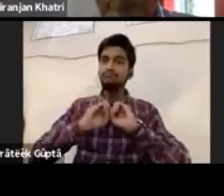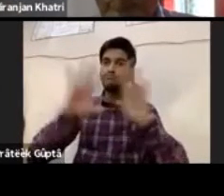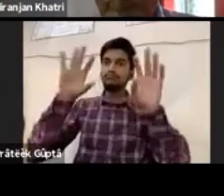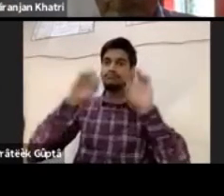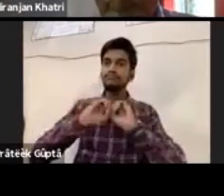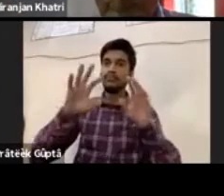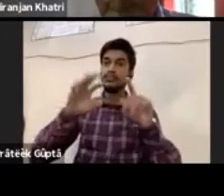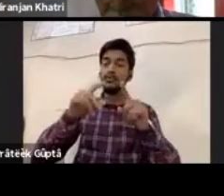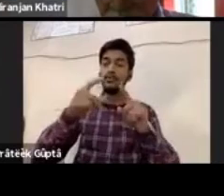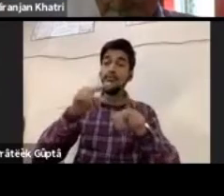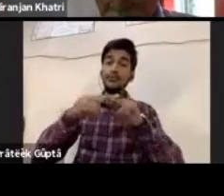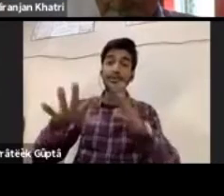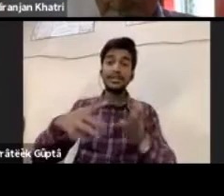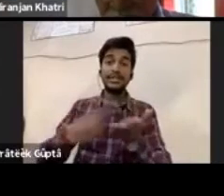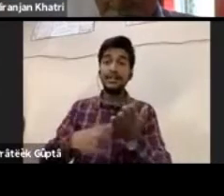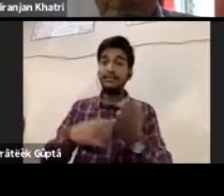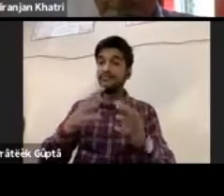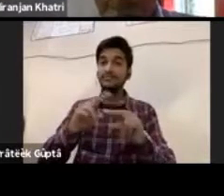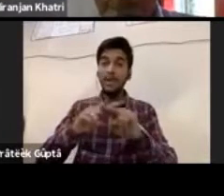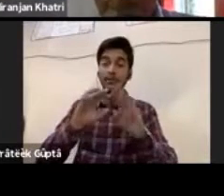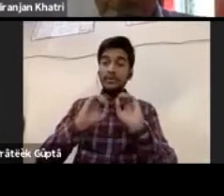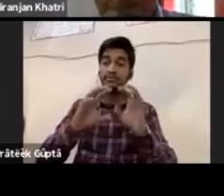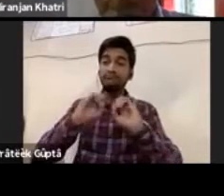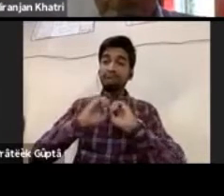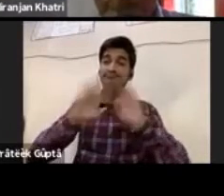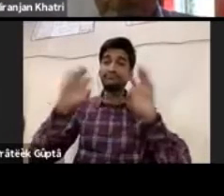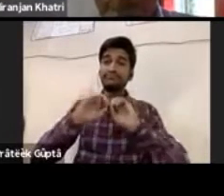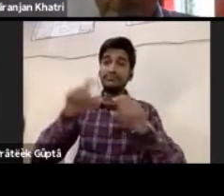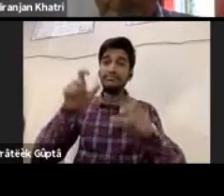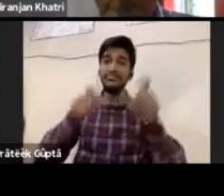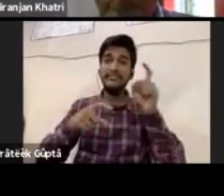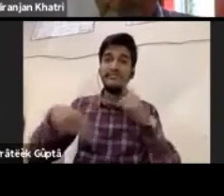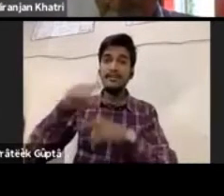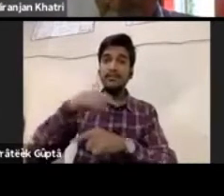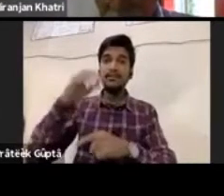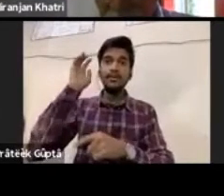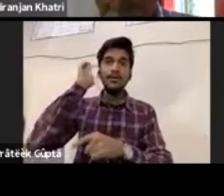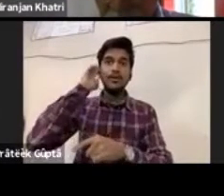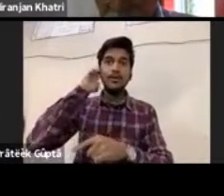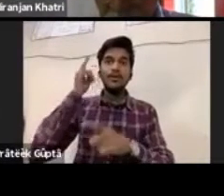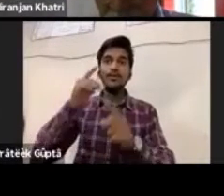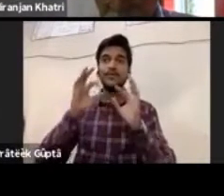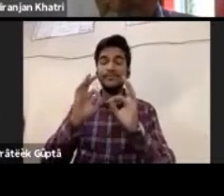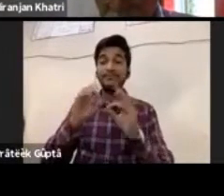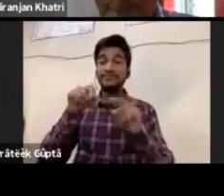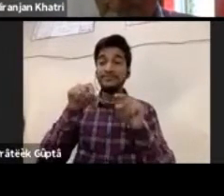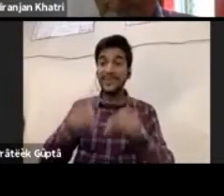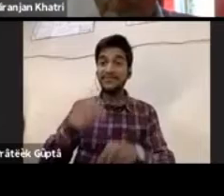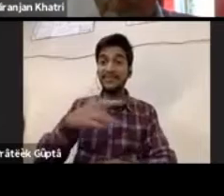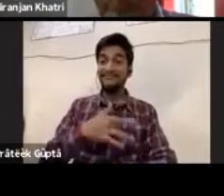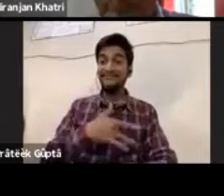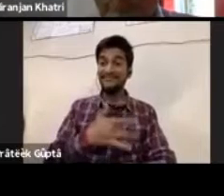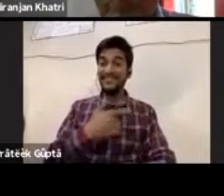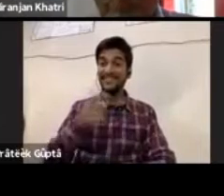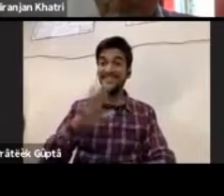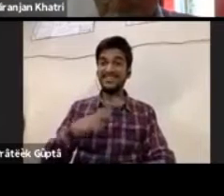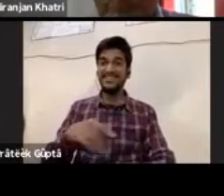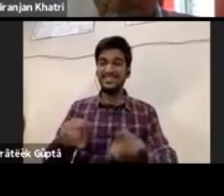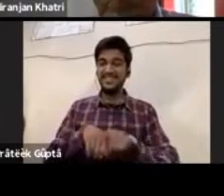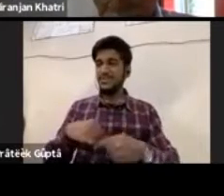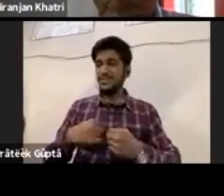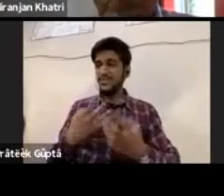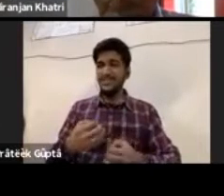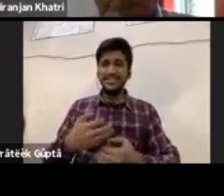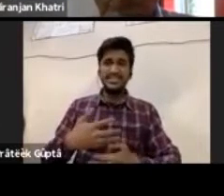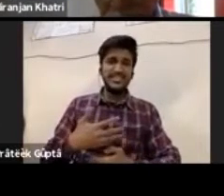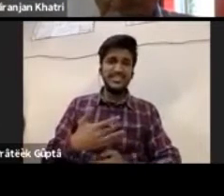पर. देन मुझे अभी भी कुछ ऐसा था कि मुझे तसल्ली नहीं हो रही थी, तो